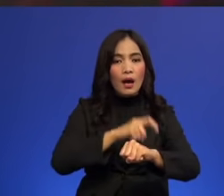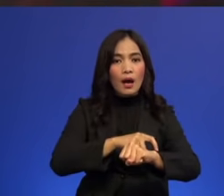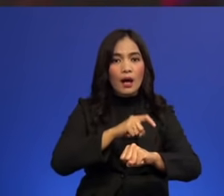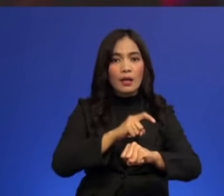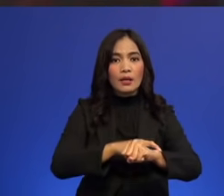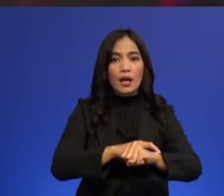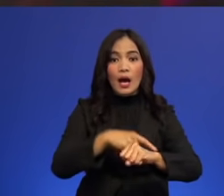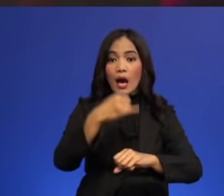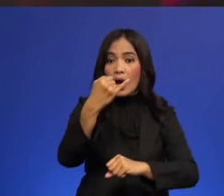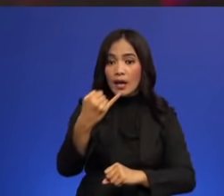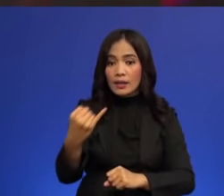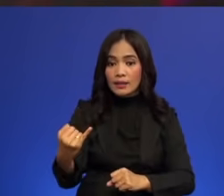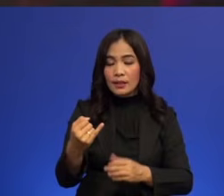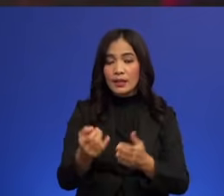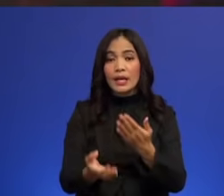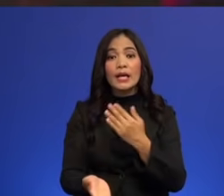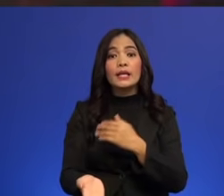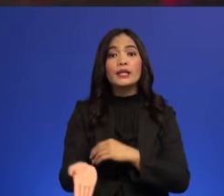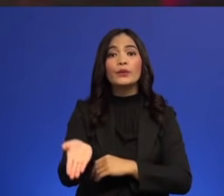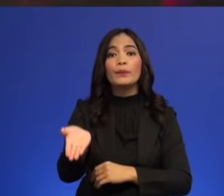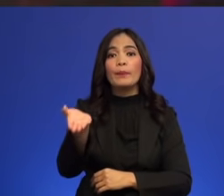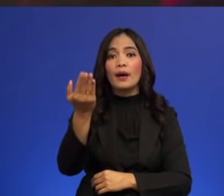saat akhir